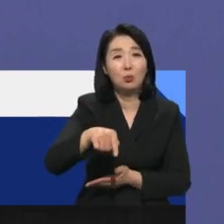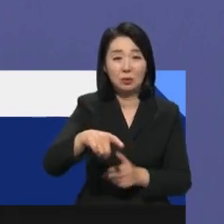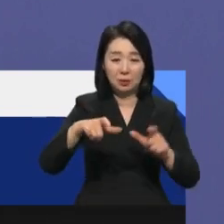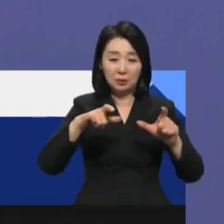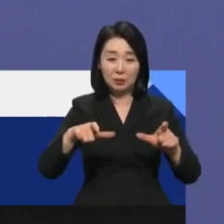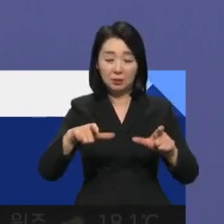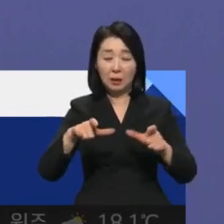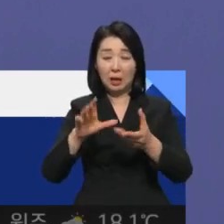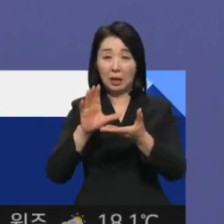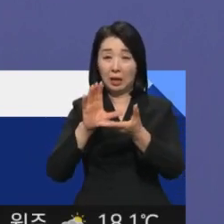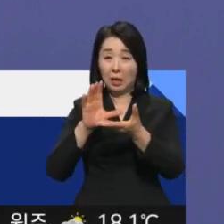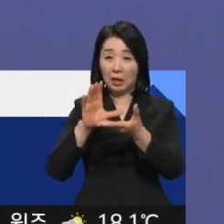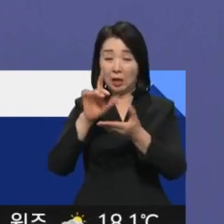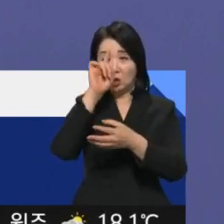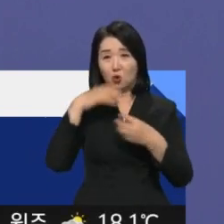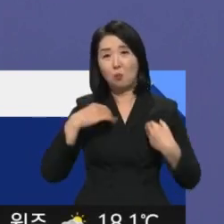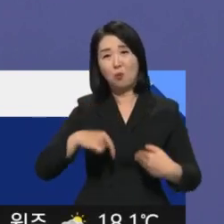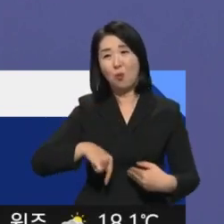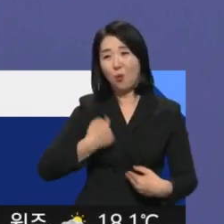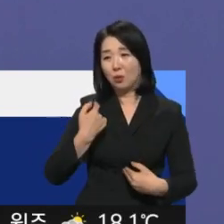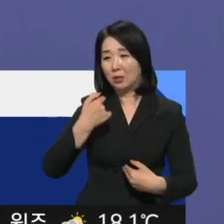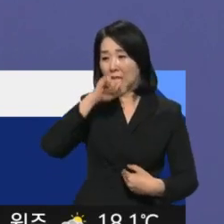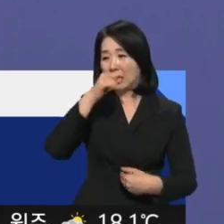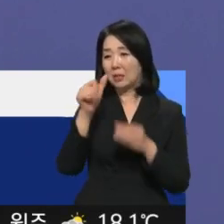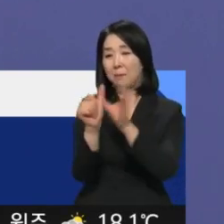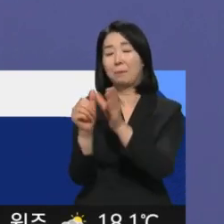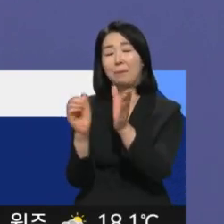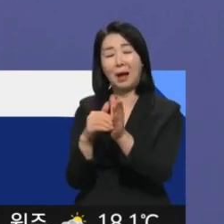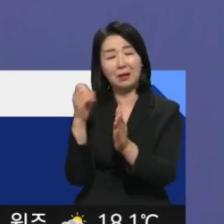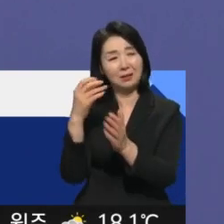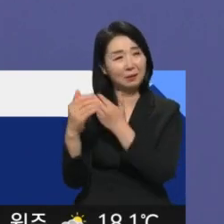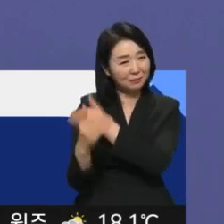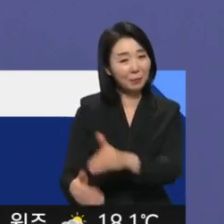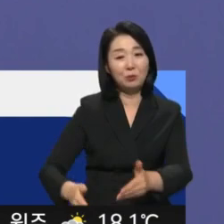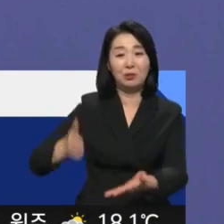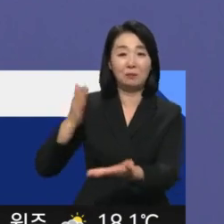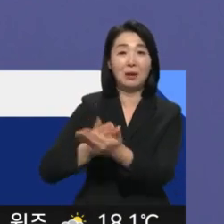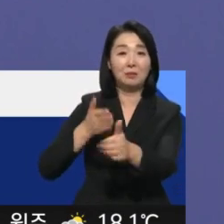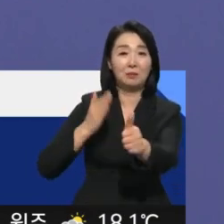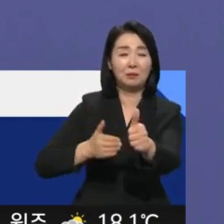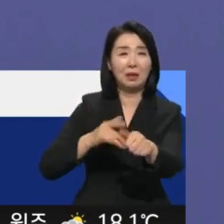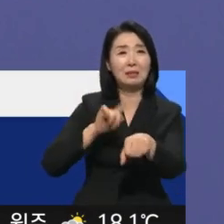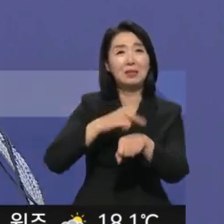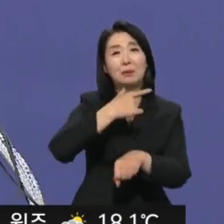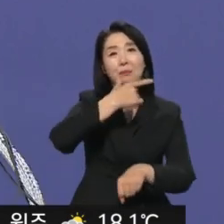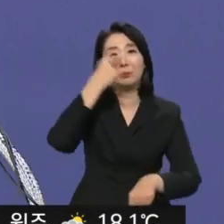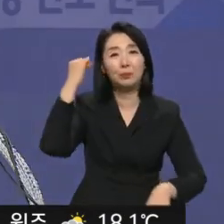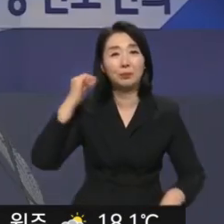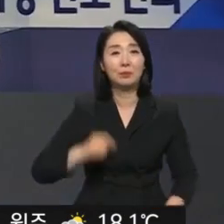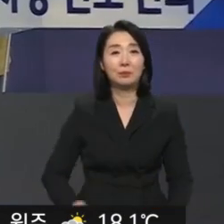지방자치단체 홀로 감당하도록 내버려 두지 마시기 바랍니다. 시간이 부족합니다.